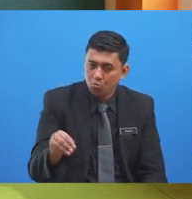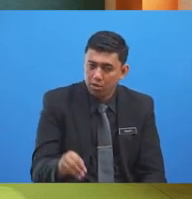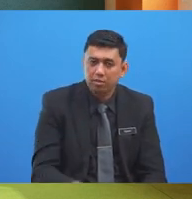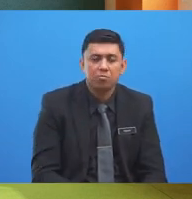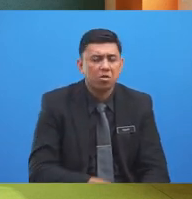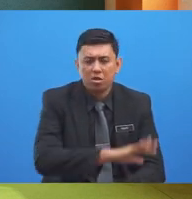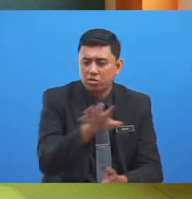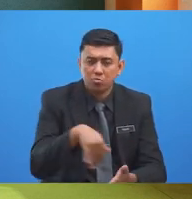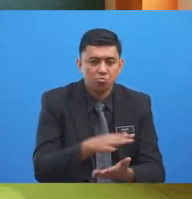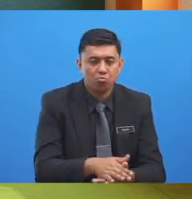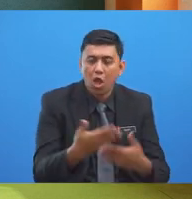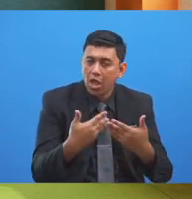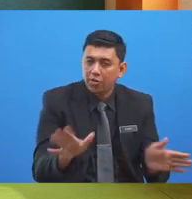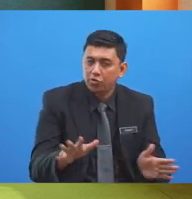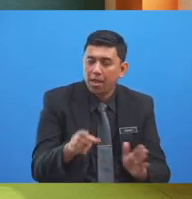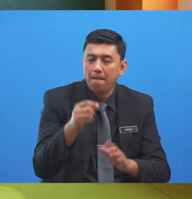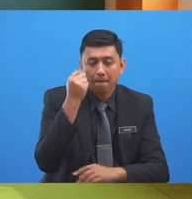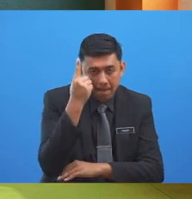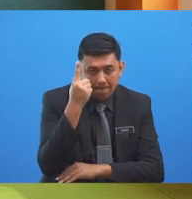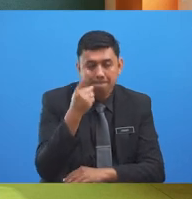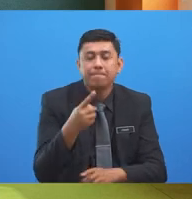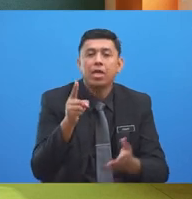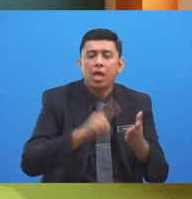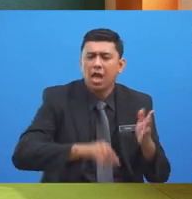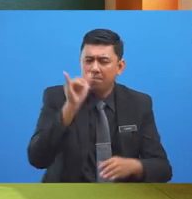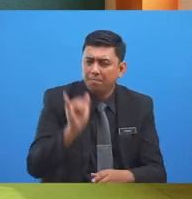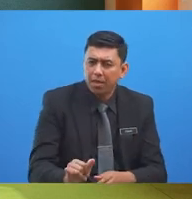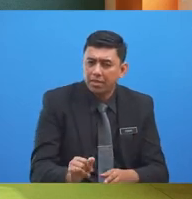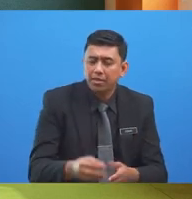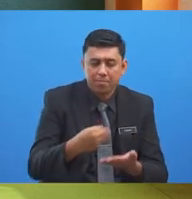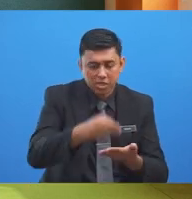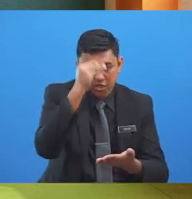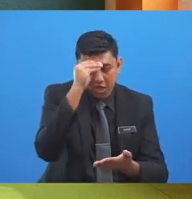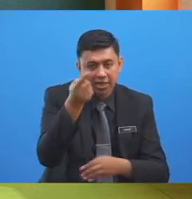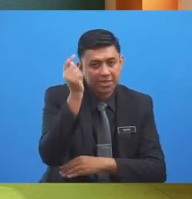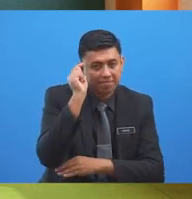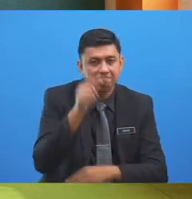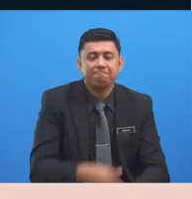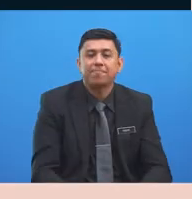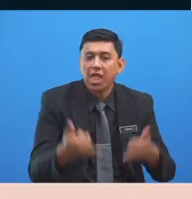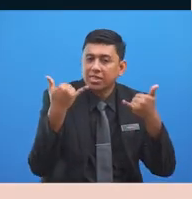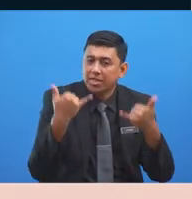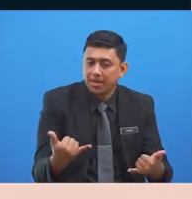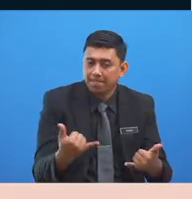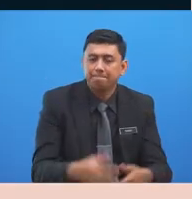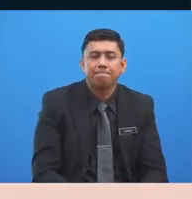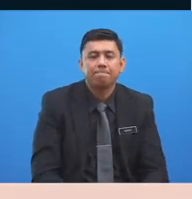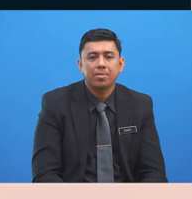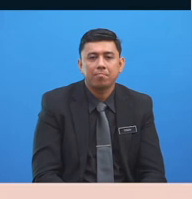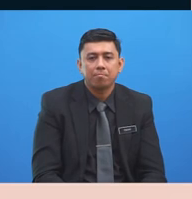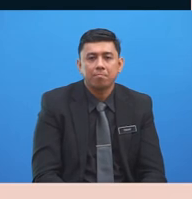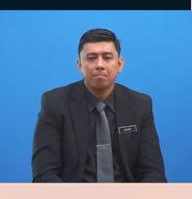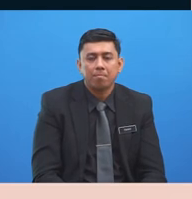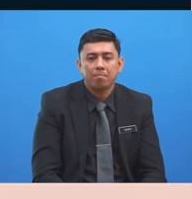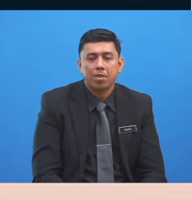harap murid-murid semua sudah memahami apa yang telah dipelajari tadi. Sekarang, kita